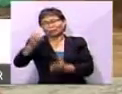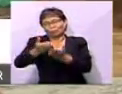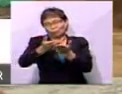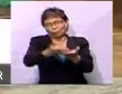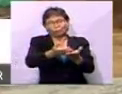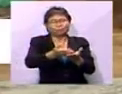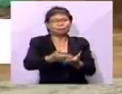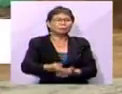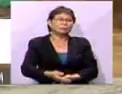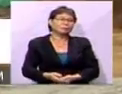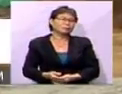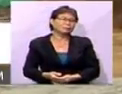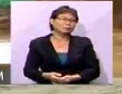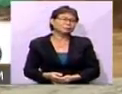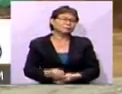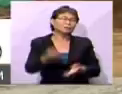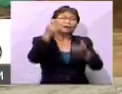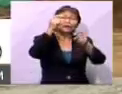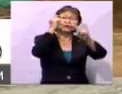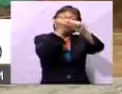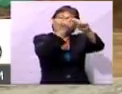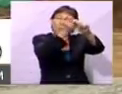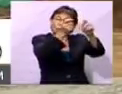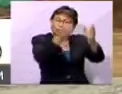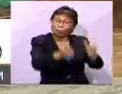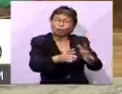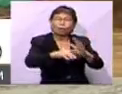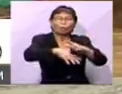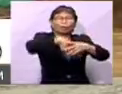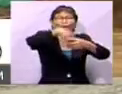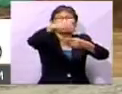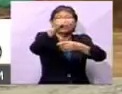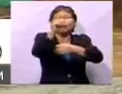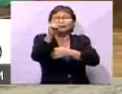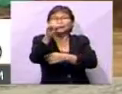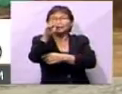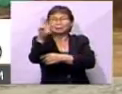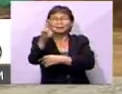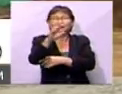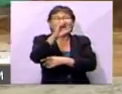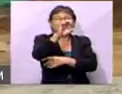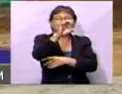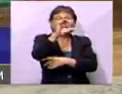Pihak kontraktor dijangka akan mula mengeluarkan tender-tender